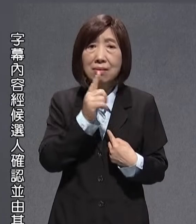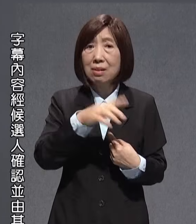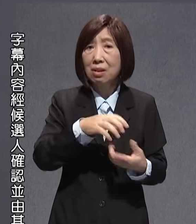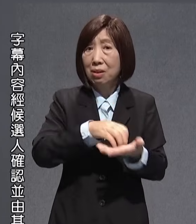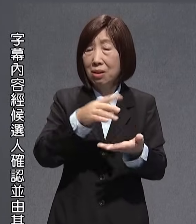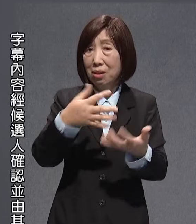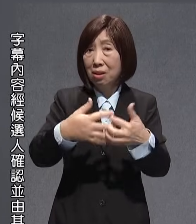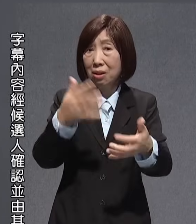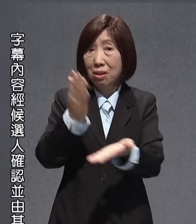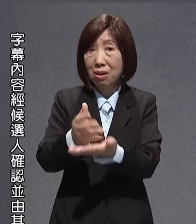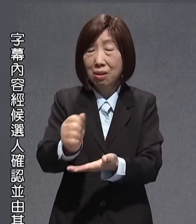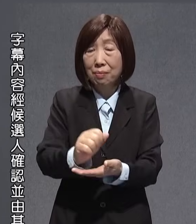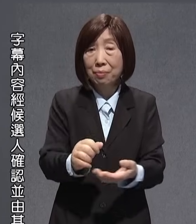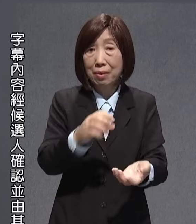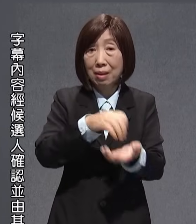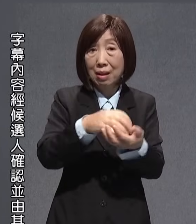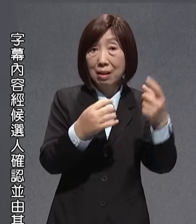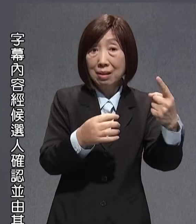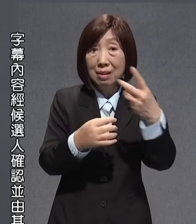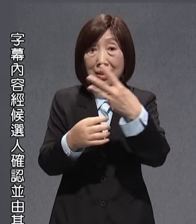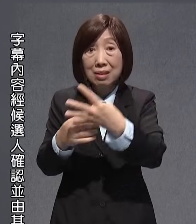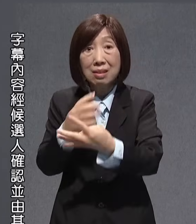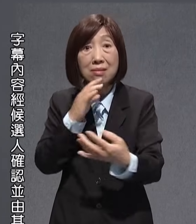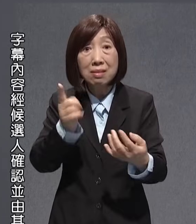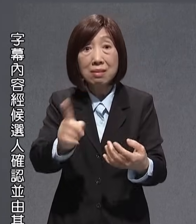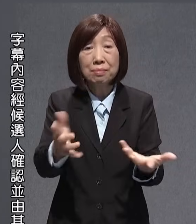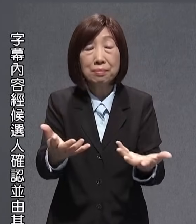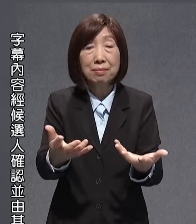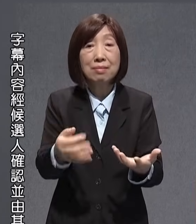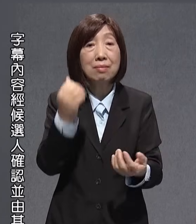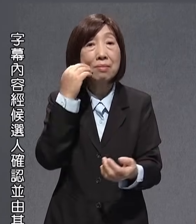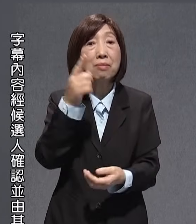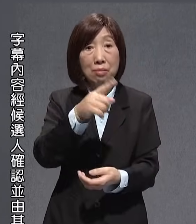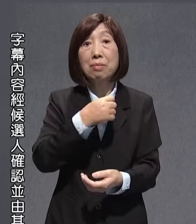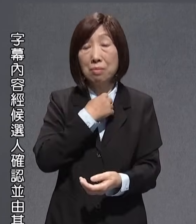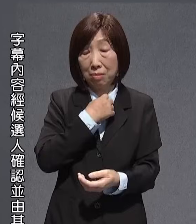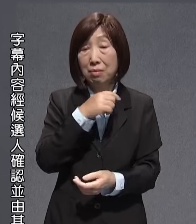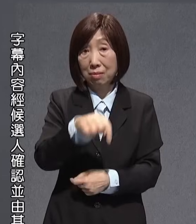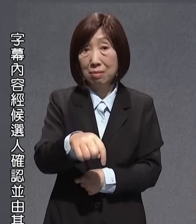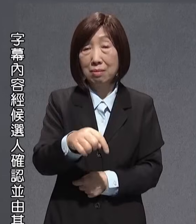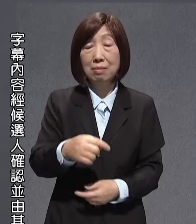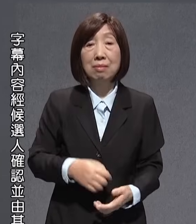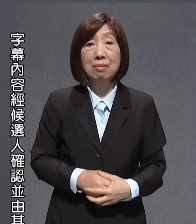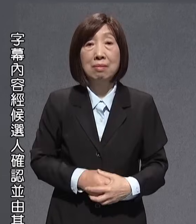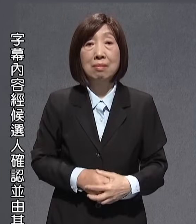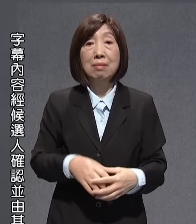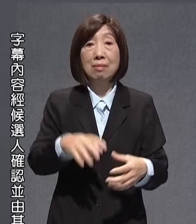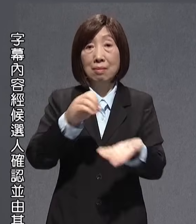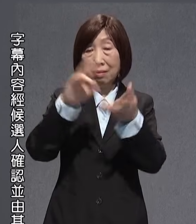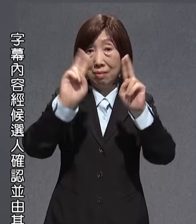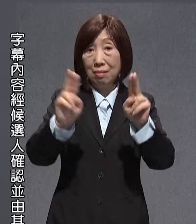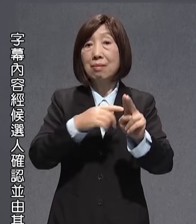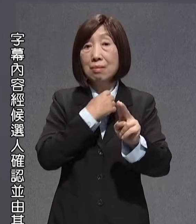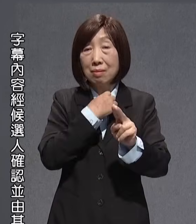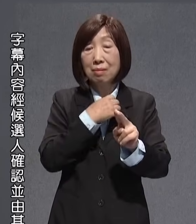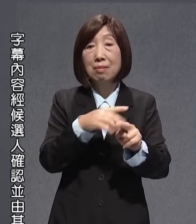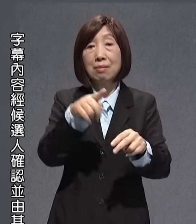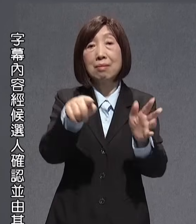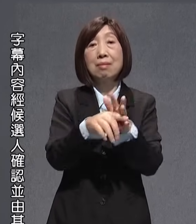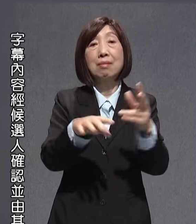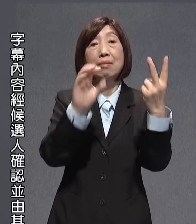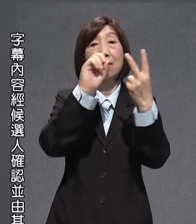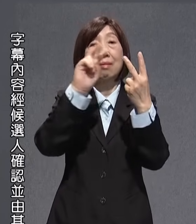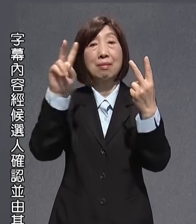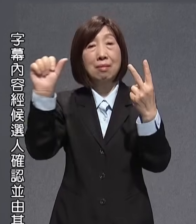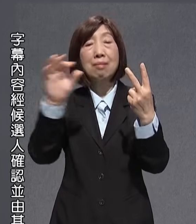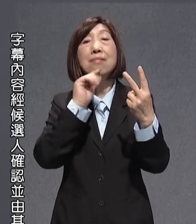二、核三要延役？你也跟我清楚哦。你如果是要走用核电，你就把2025